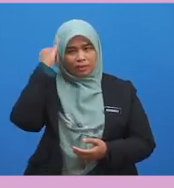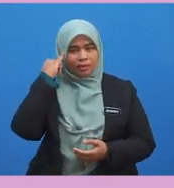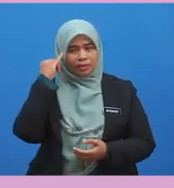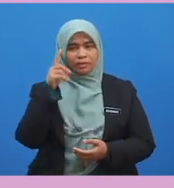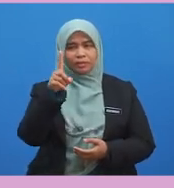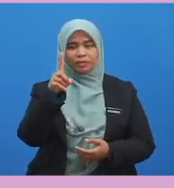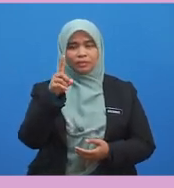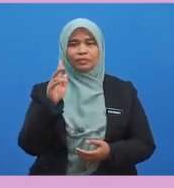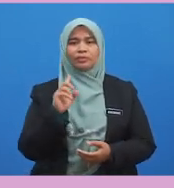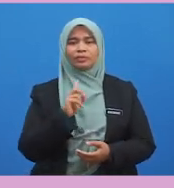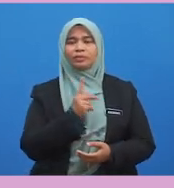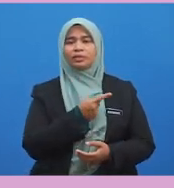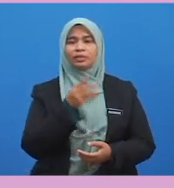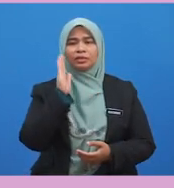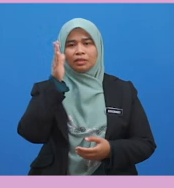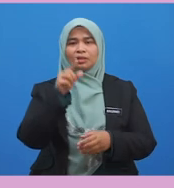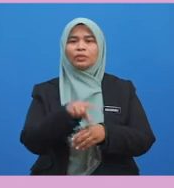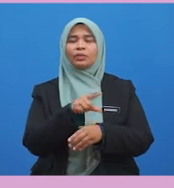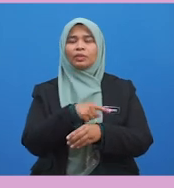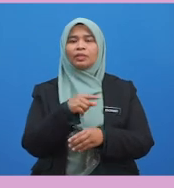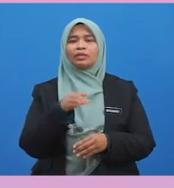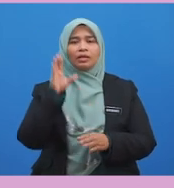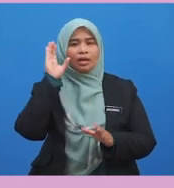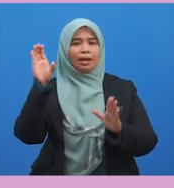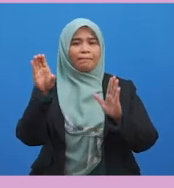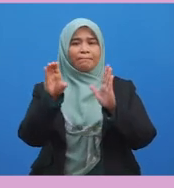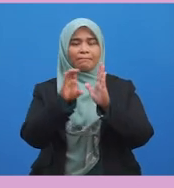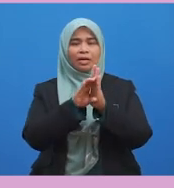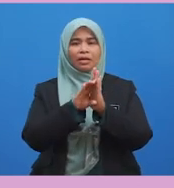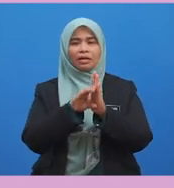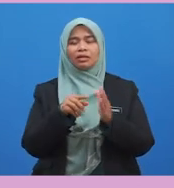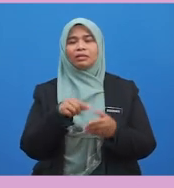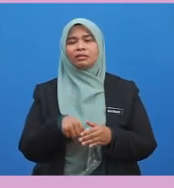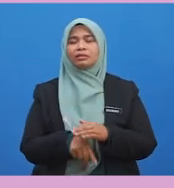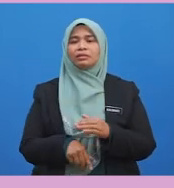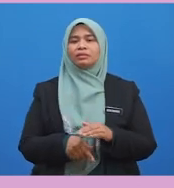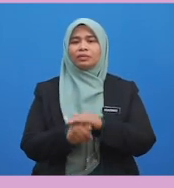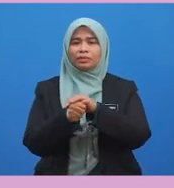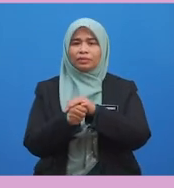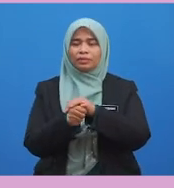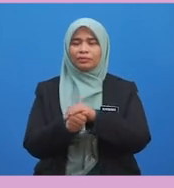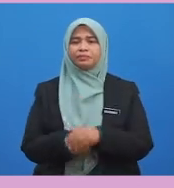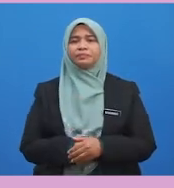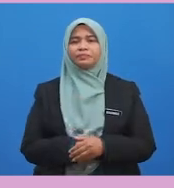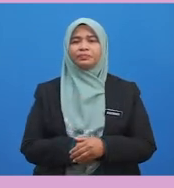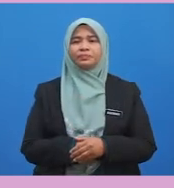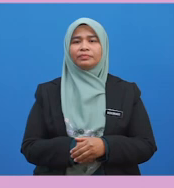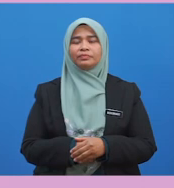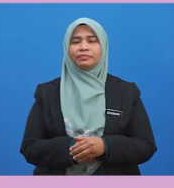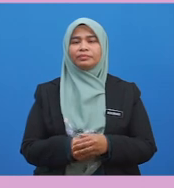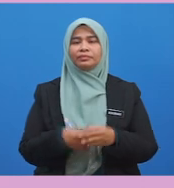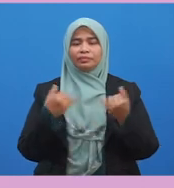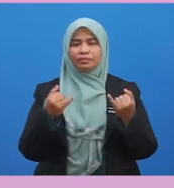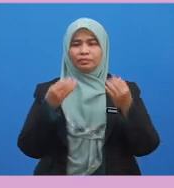untuk idea pertama, kita akan menggunakan gambar kura-kura sebagai bahan rujukan kita.